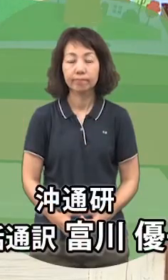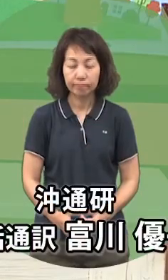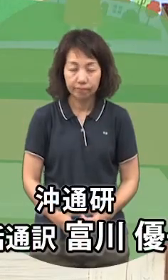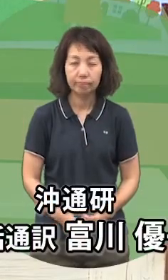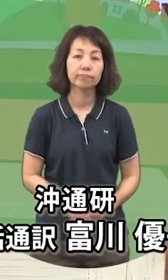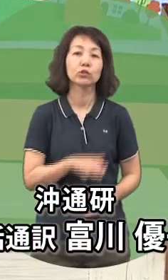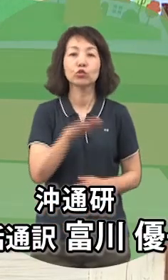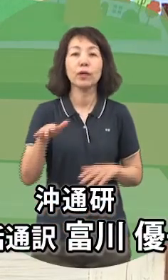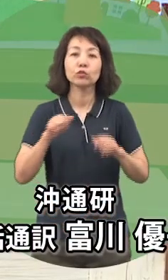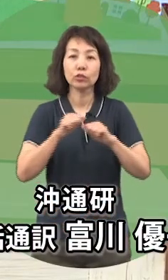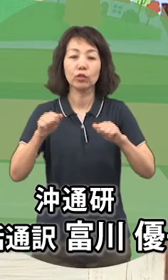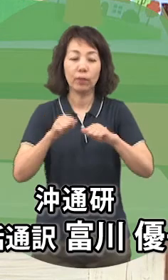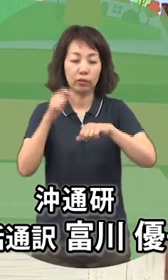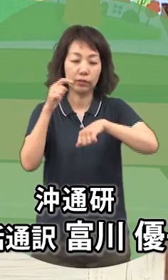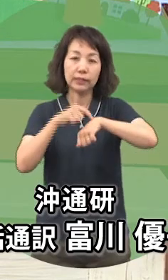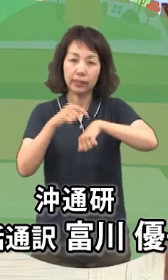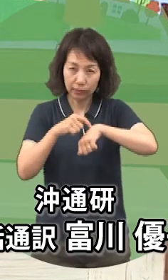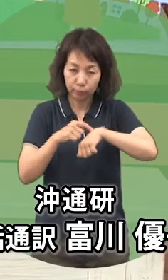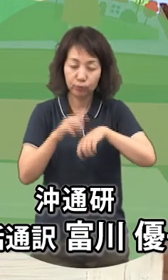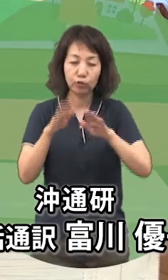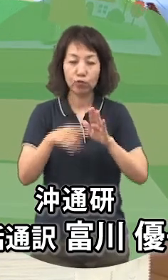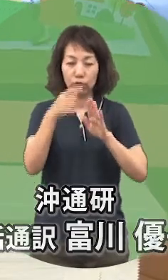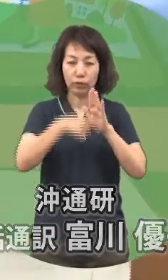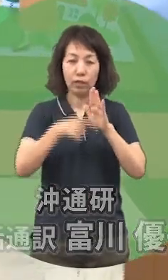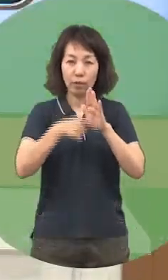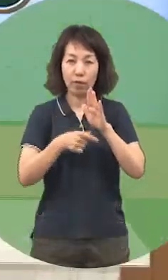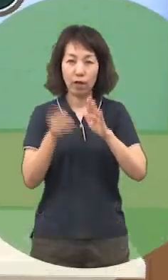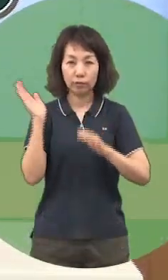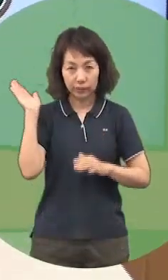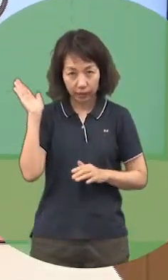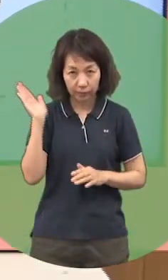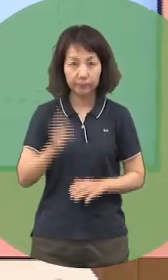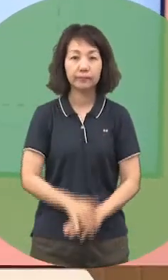ウマンチュ広場の時間です。今日のトピックスはこちらです。